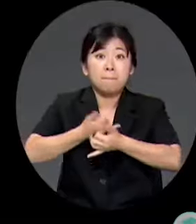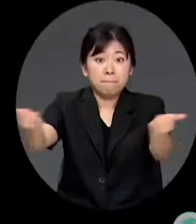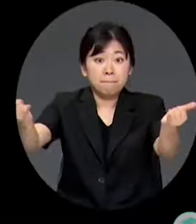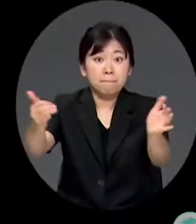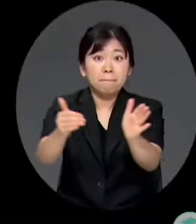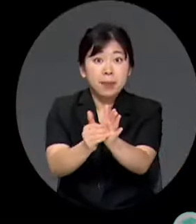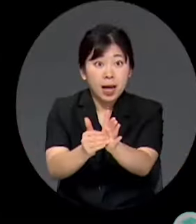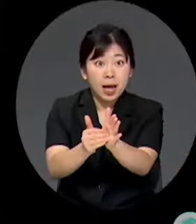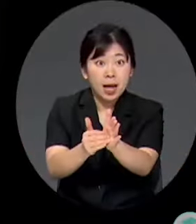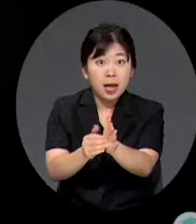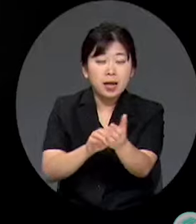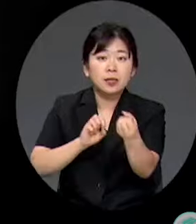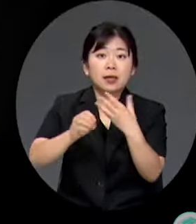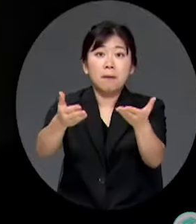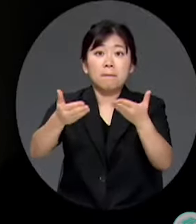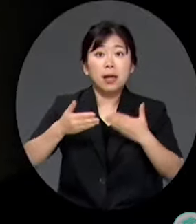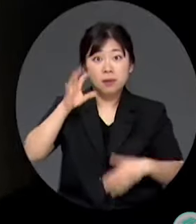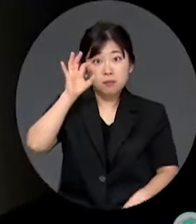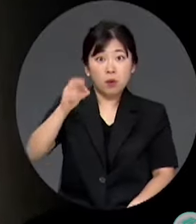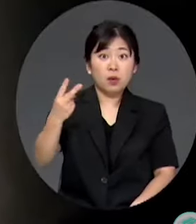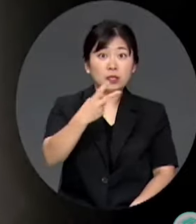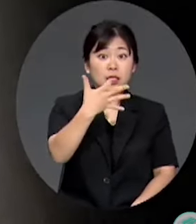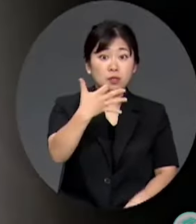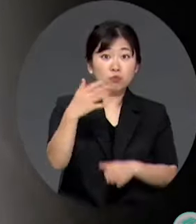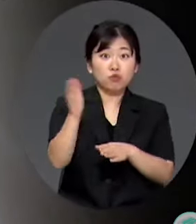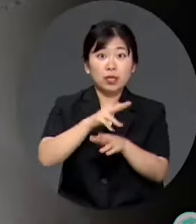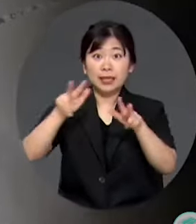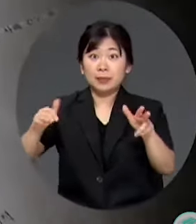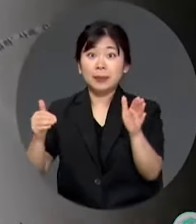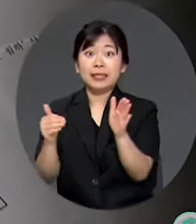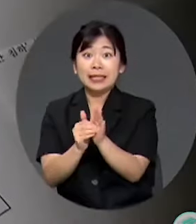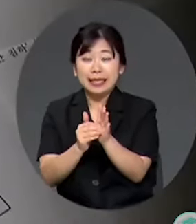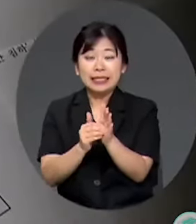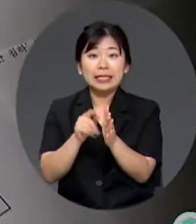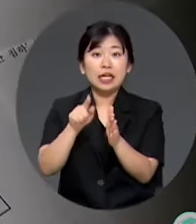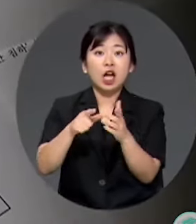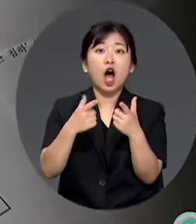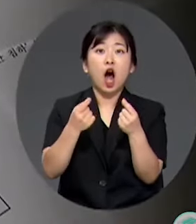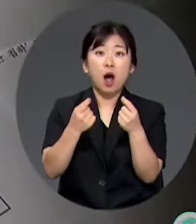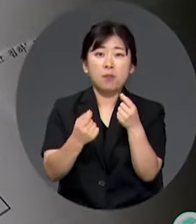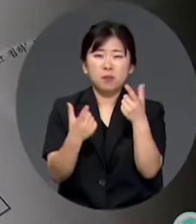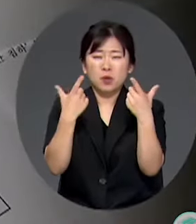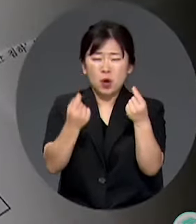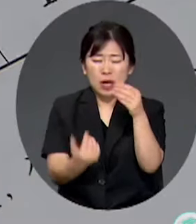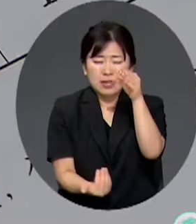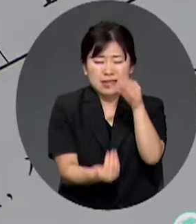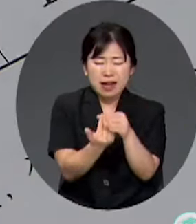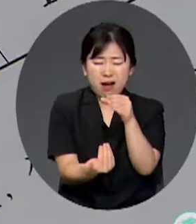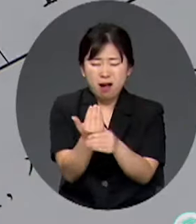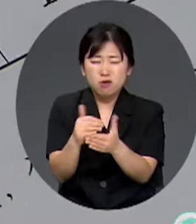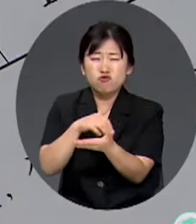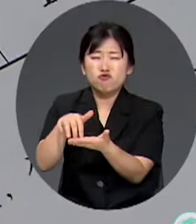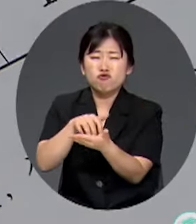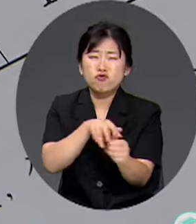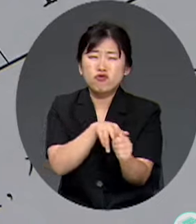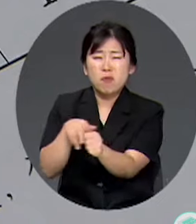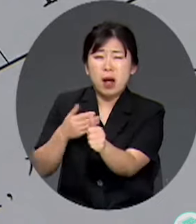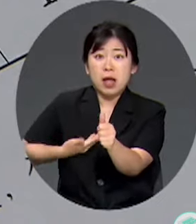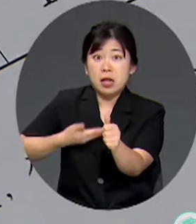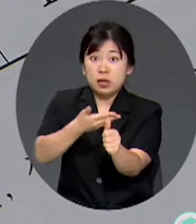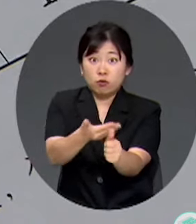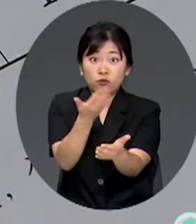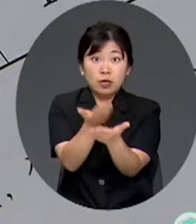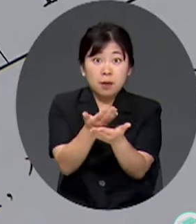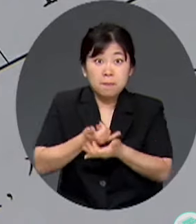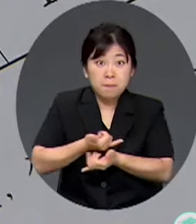해봤습니다 2019년부터 최근까지 하수관 파손과 패수 누출 지안 치마 건수 등을 지자체에 정보공개 청구했더니